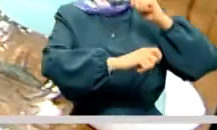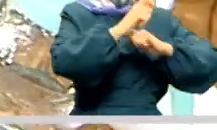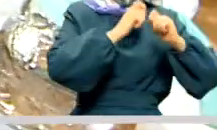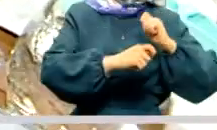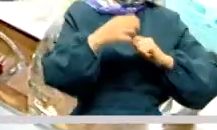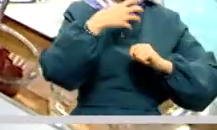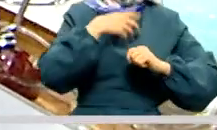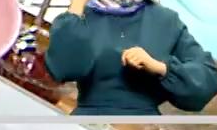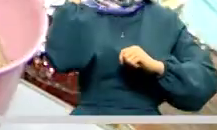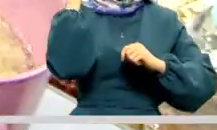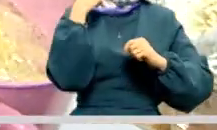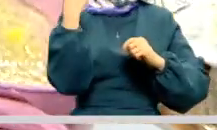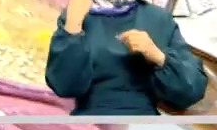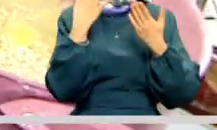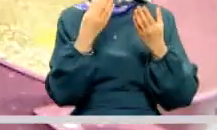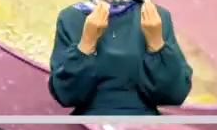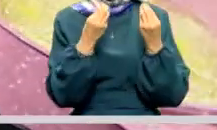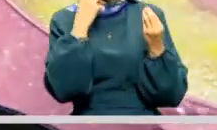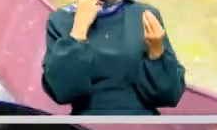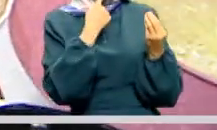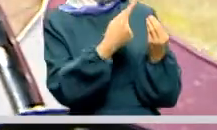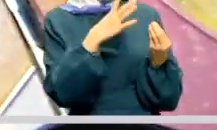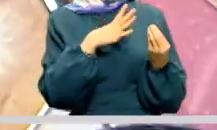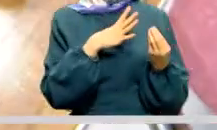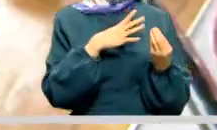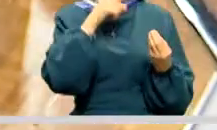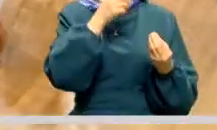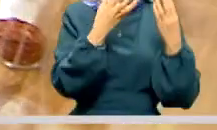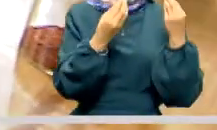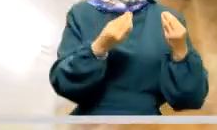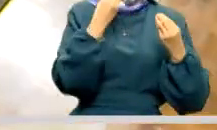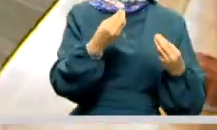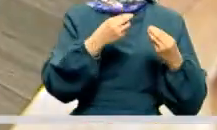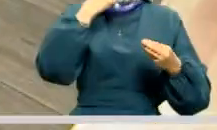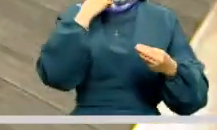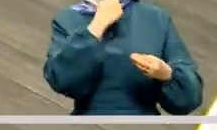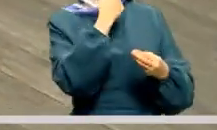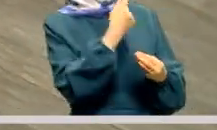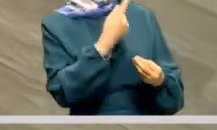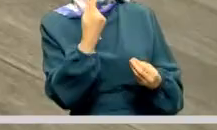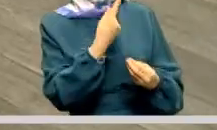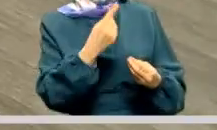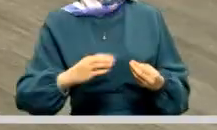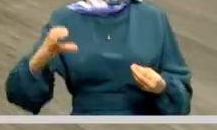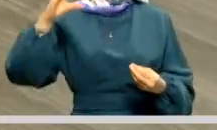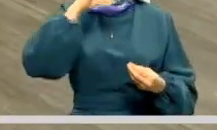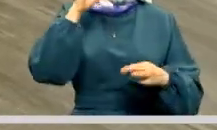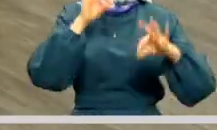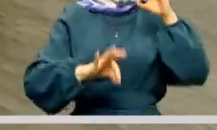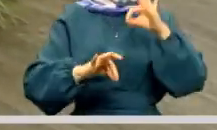kendimizce yorum ya çok güzel ahlaklı diyebiliyoruz bu çok güzel ahlaklı dediğimiz şeyin İslam'da ölçüsü